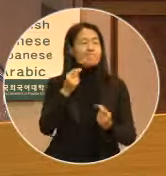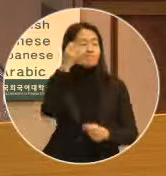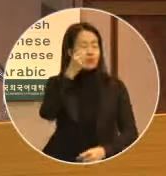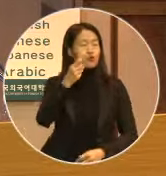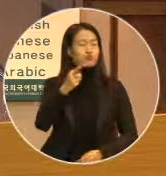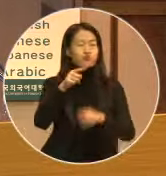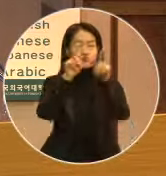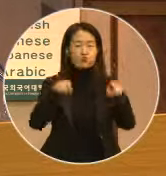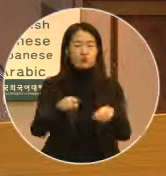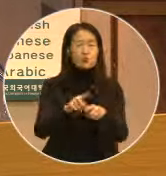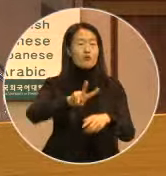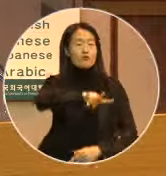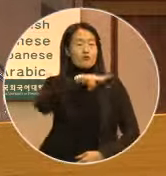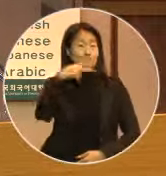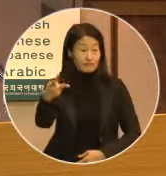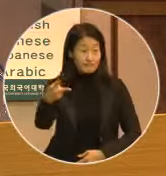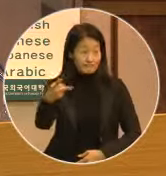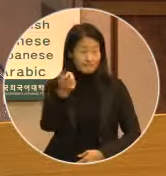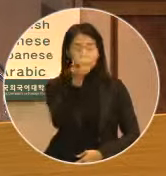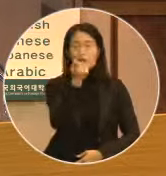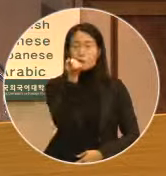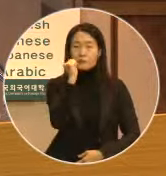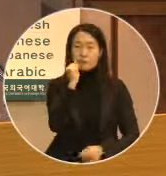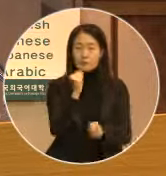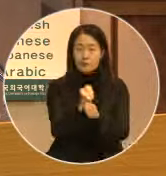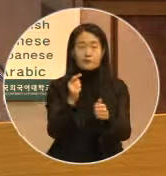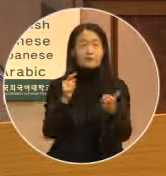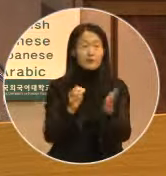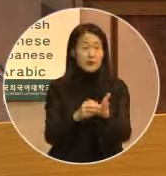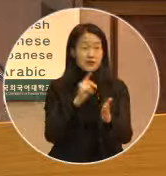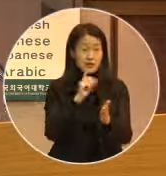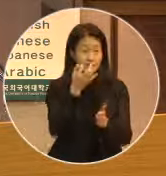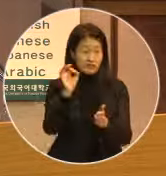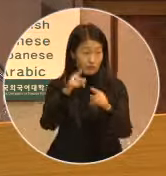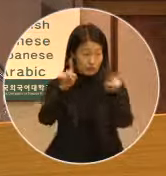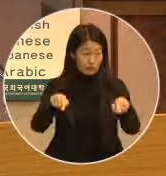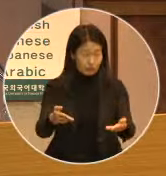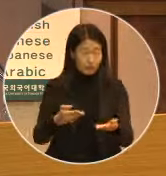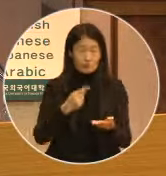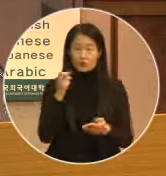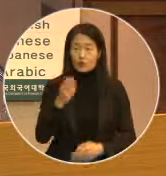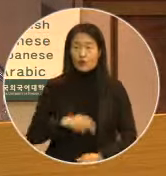고등교육기관으로 전환 인가를 받았습니다. 또